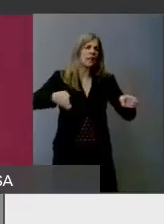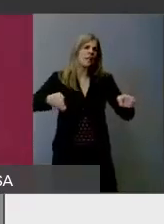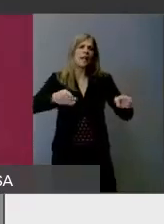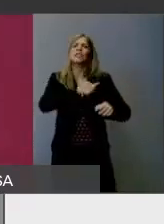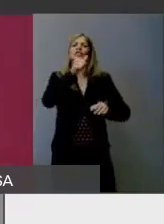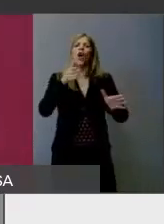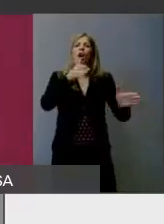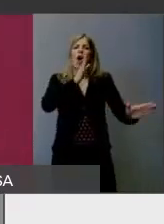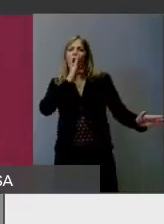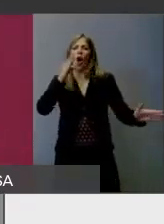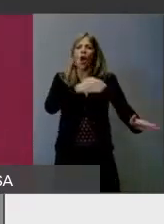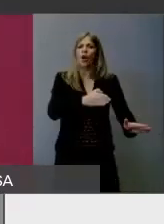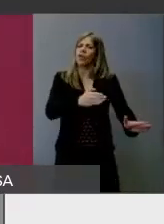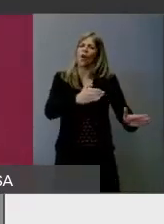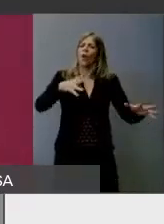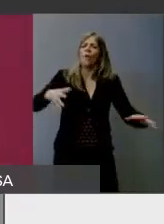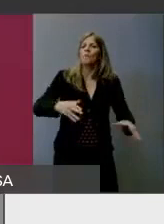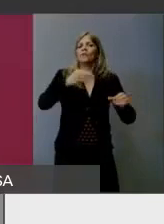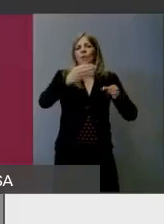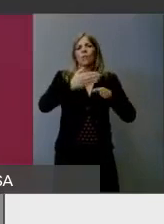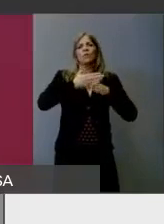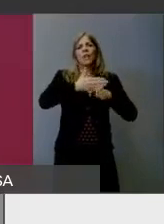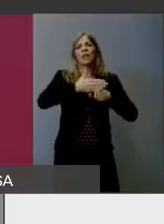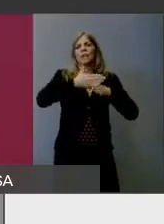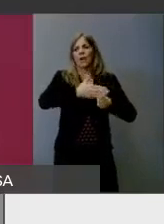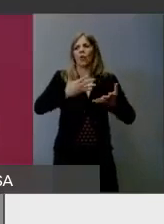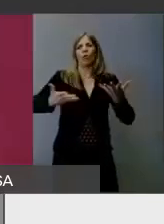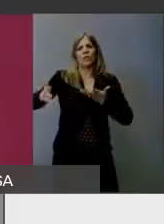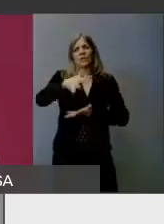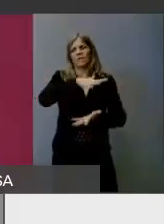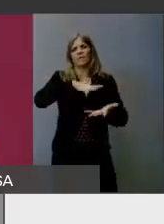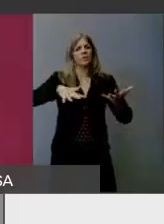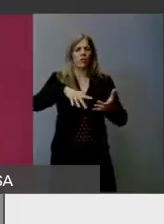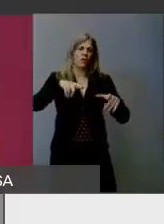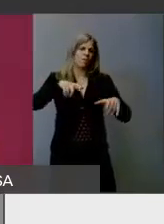e incominciate a fare un percorso di condivisione che è assolutamente necessario.